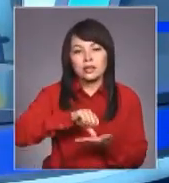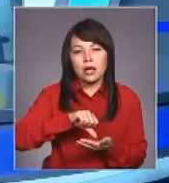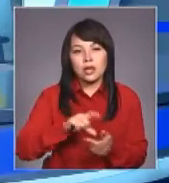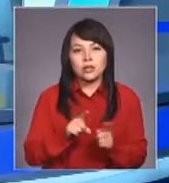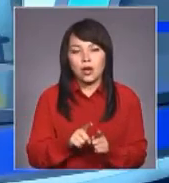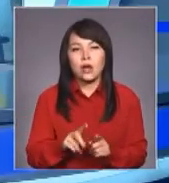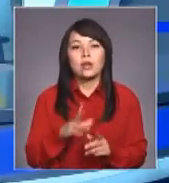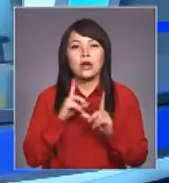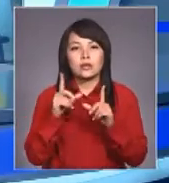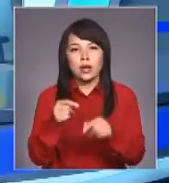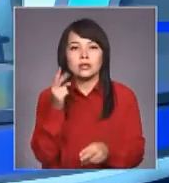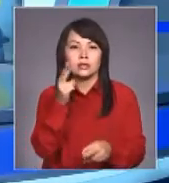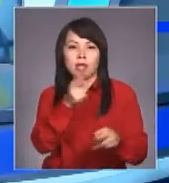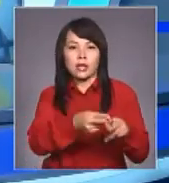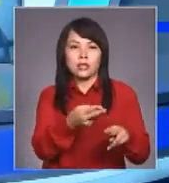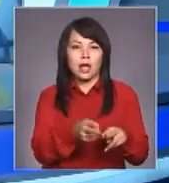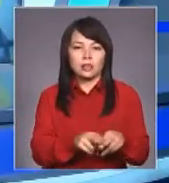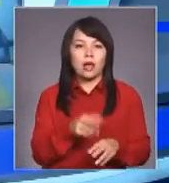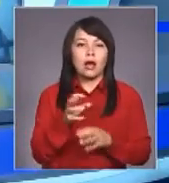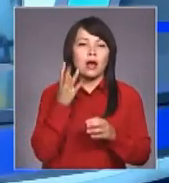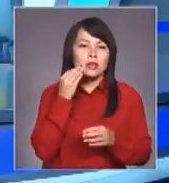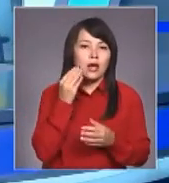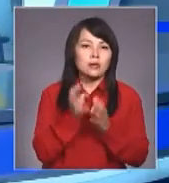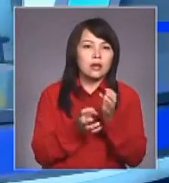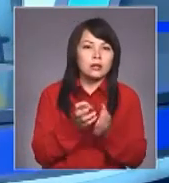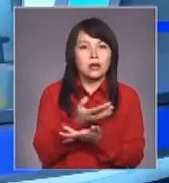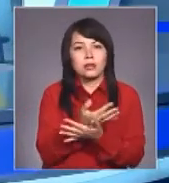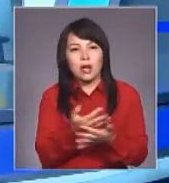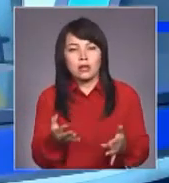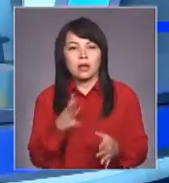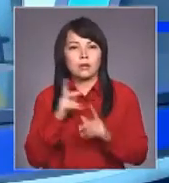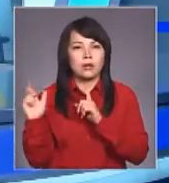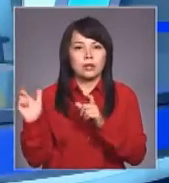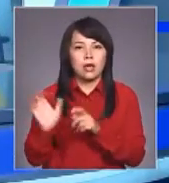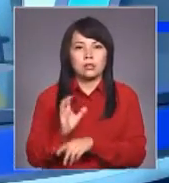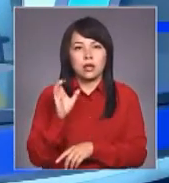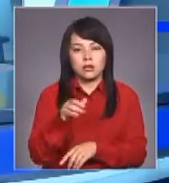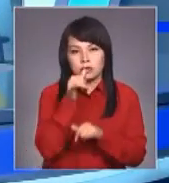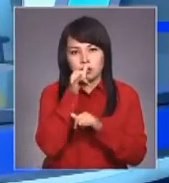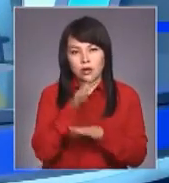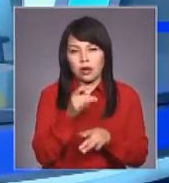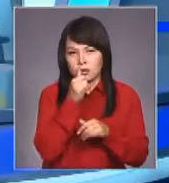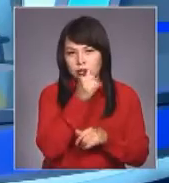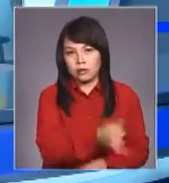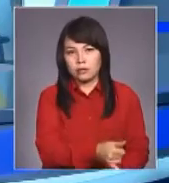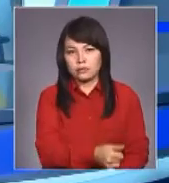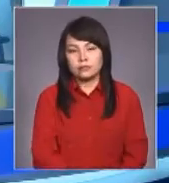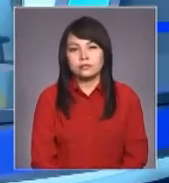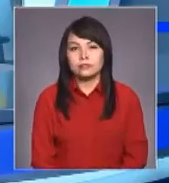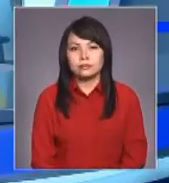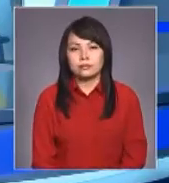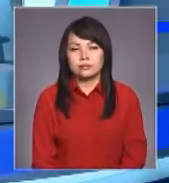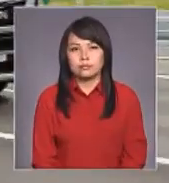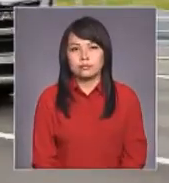жолдарға тосқауыл болып, жеміс жидек толы жүк көліктерді елге жіберер емес.